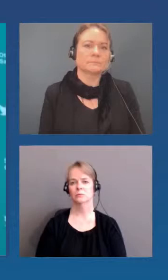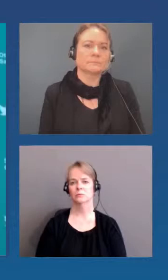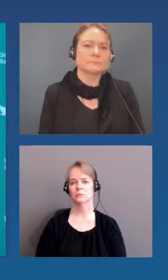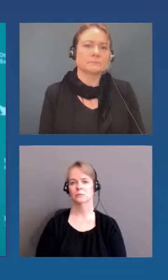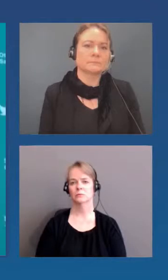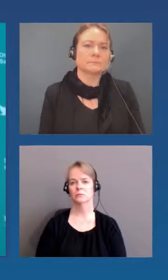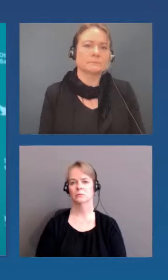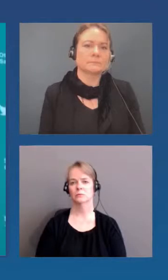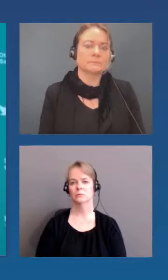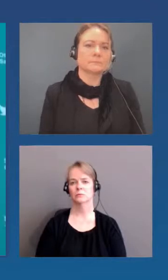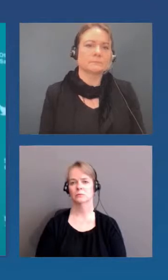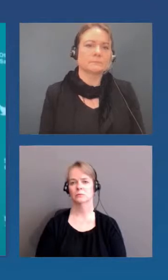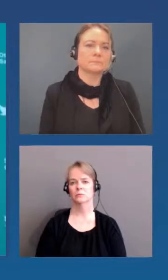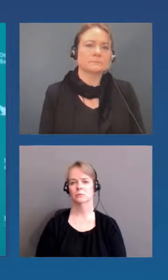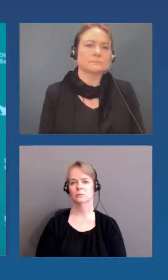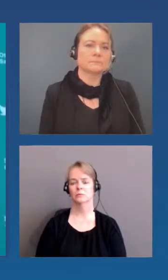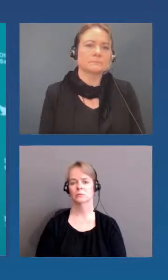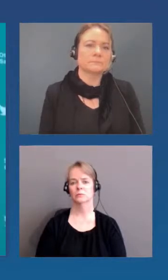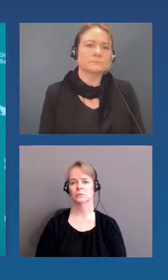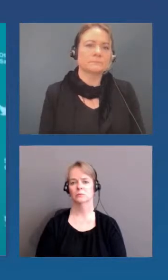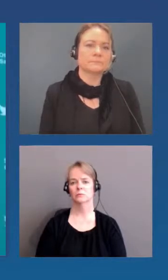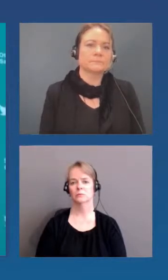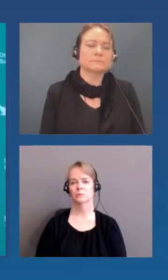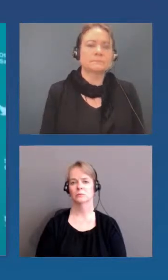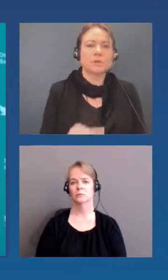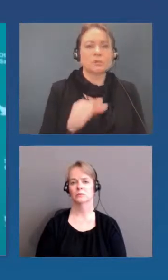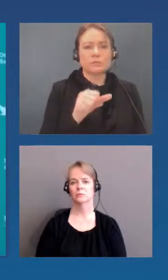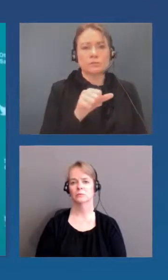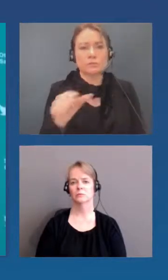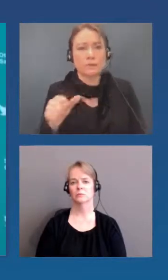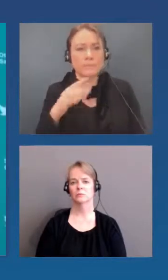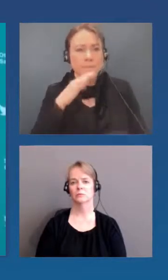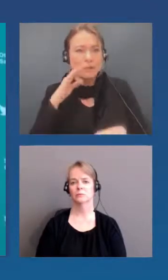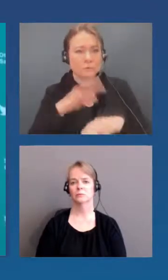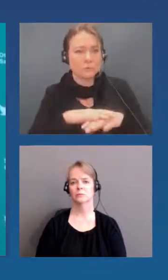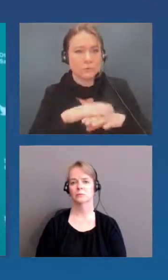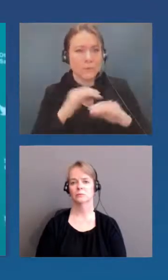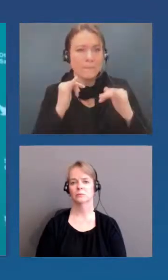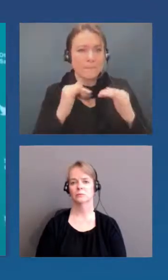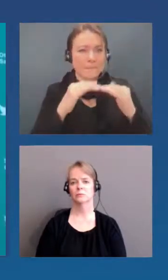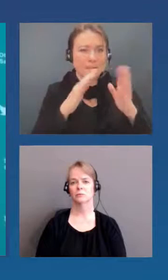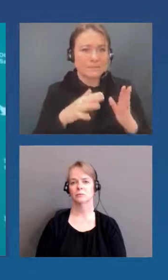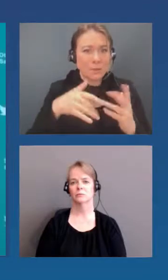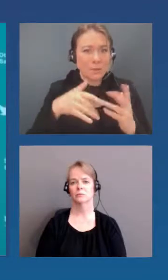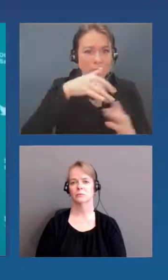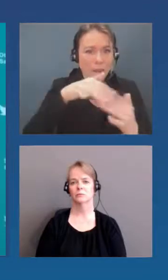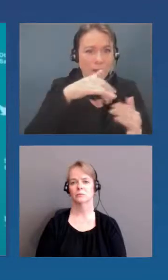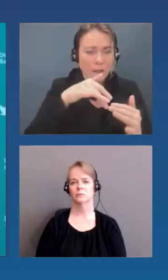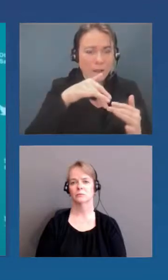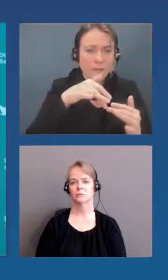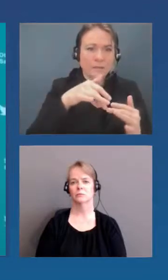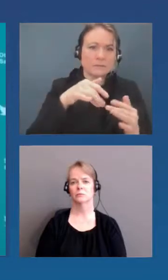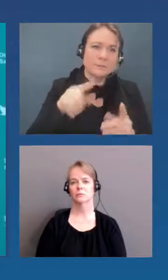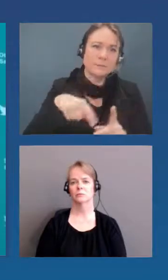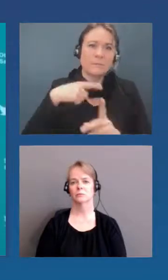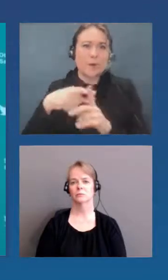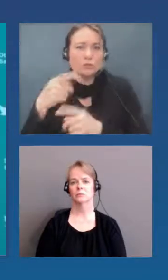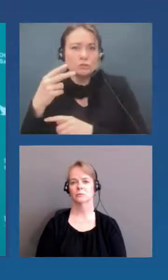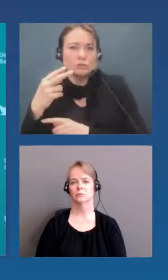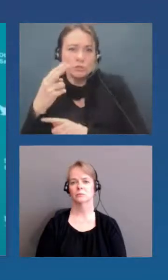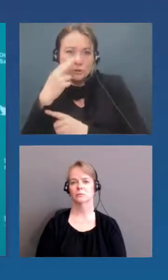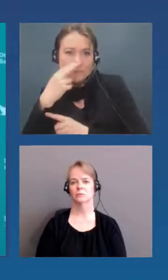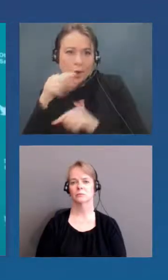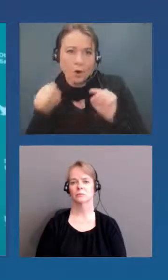les foyers où quelqu'un habite avec les personnes dans leur maison. Et juste le sport, il y a